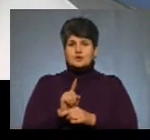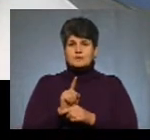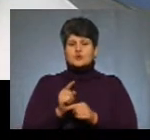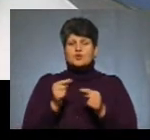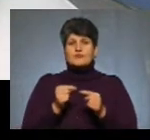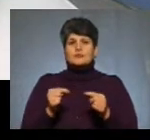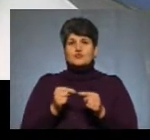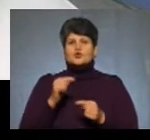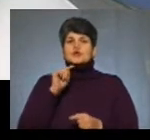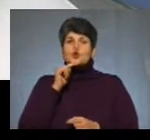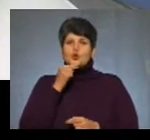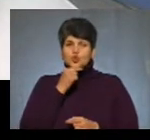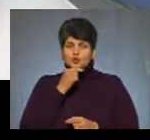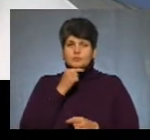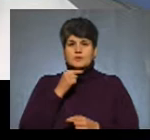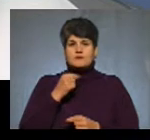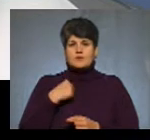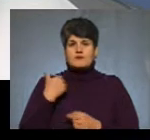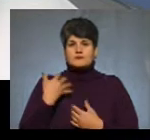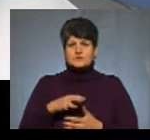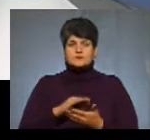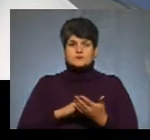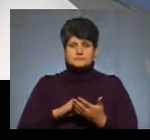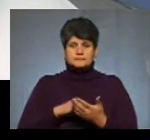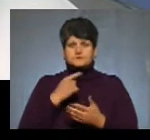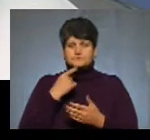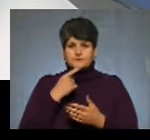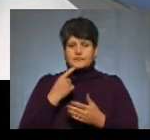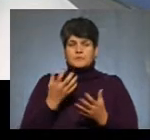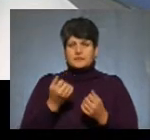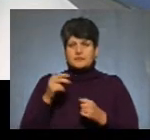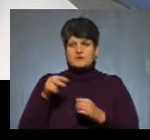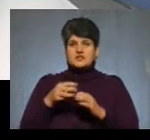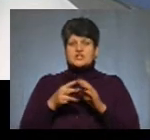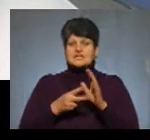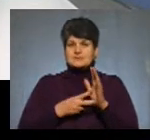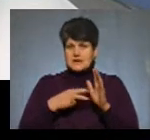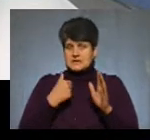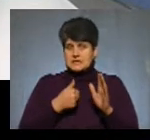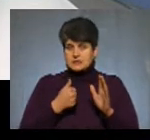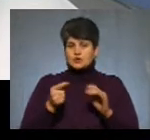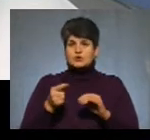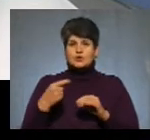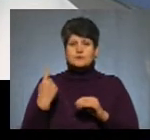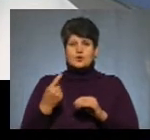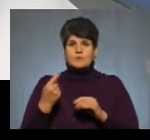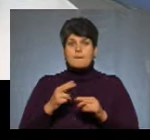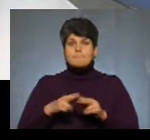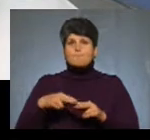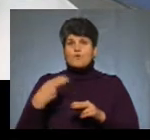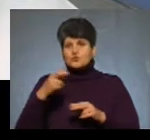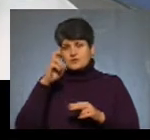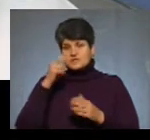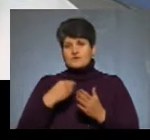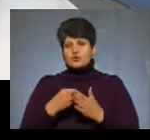відповідності до економії, тому що, так як я казав, що, наприклад, якщо ми беремо 2017 рік, то Тернопільська область повернула до